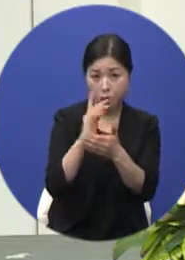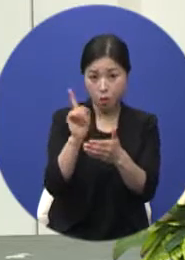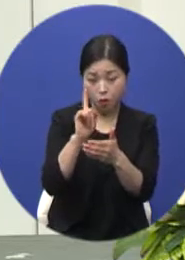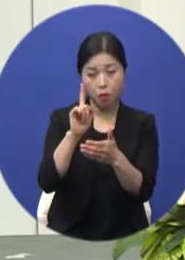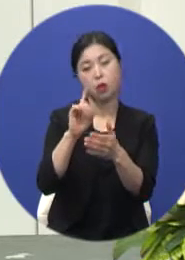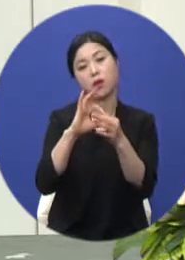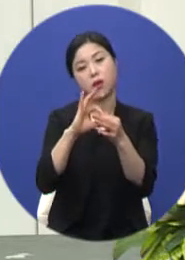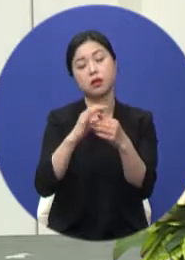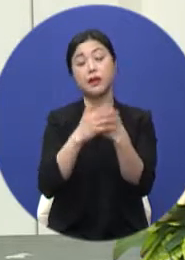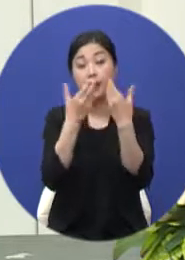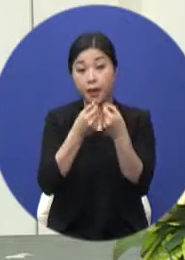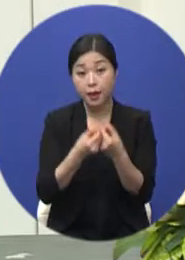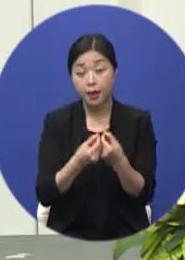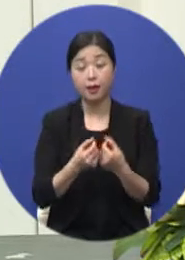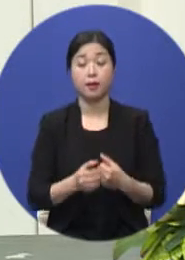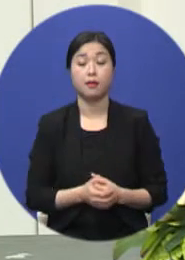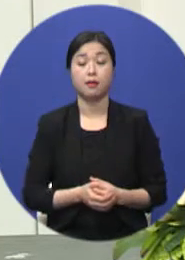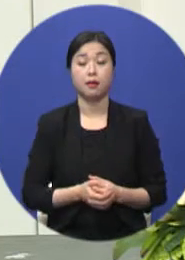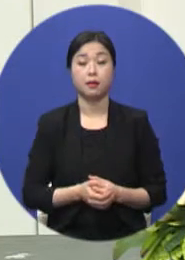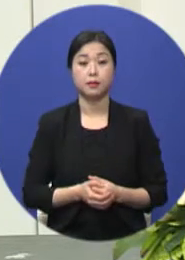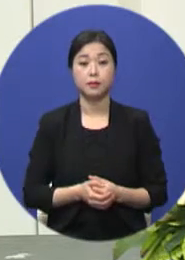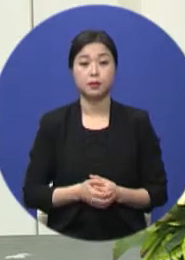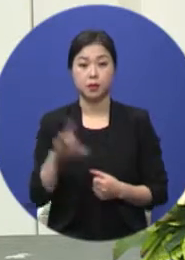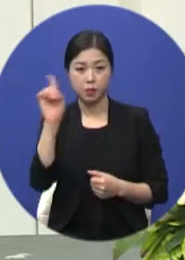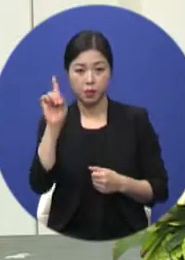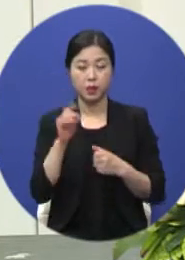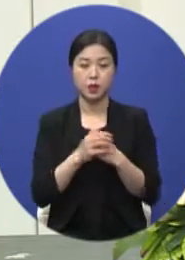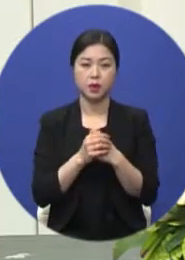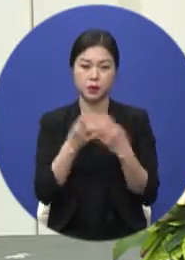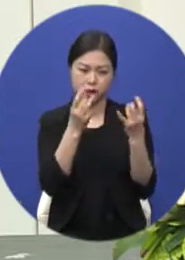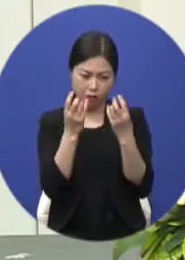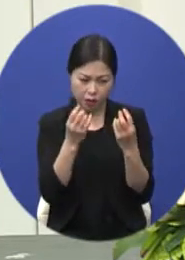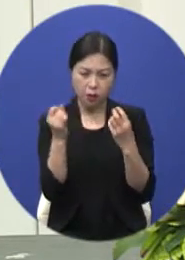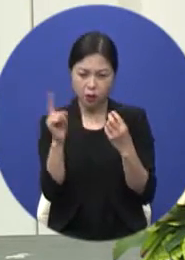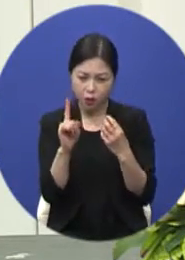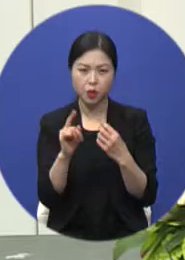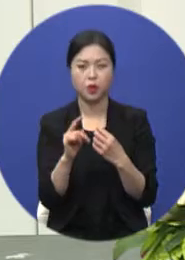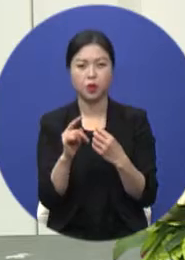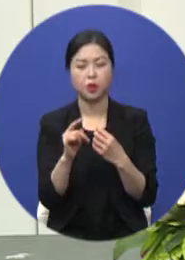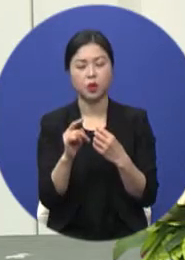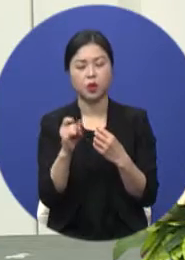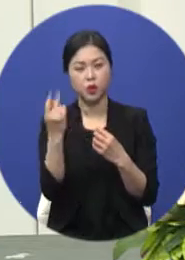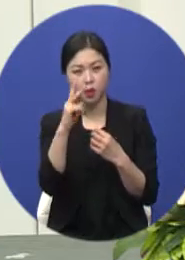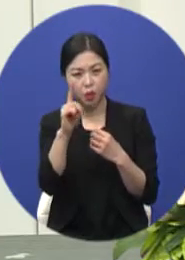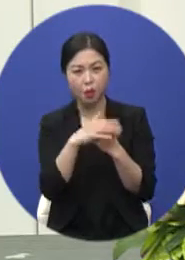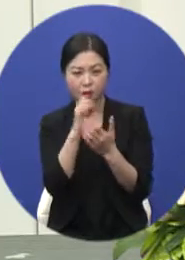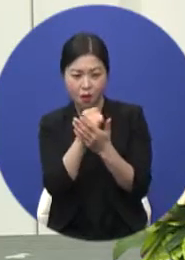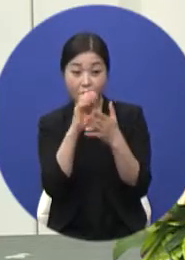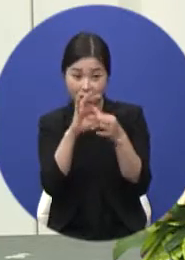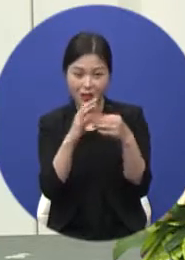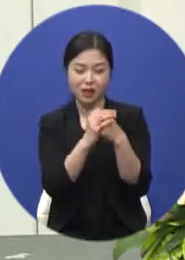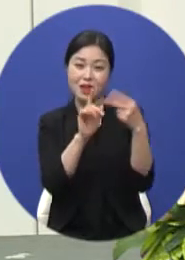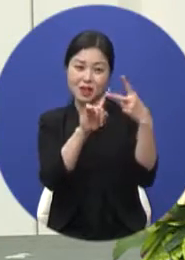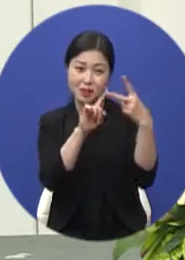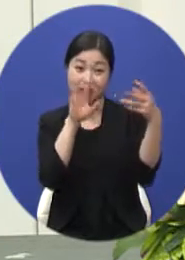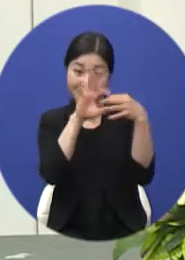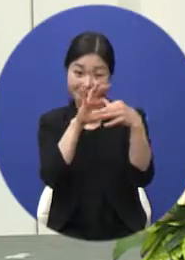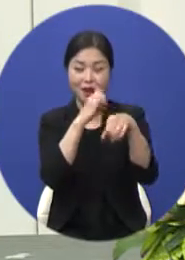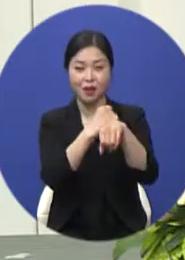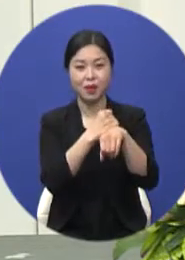대한 예를 들어서 무슨 역술적으로 아니면 명리적으로 뭐 궁금하시면 한번 2번 연결하시면